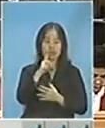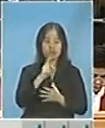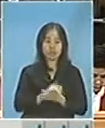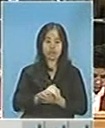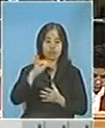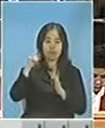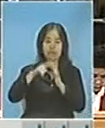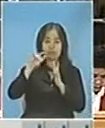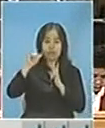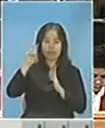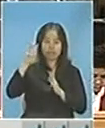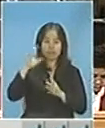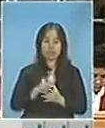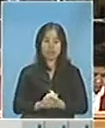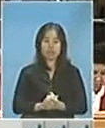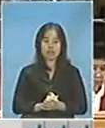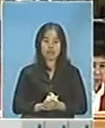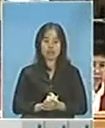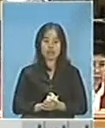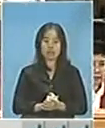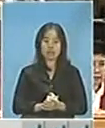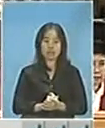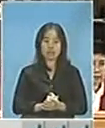เยาวภาบุรพลชัย